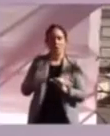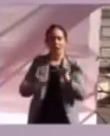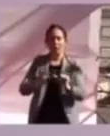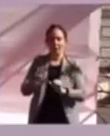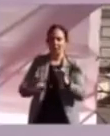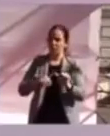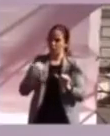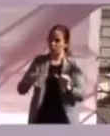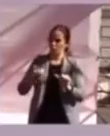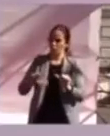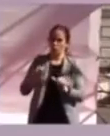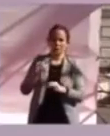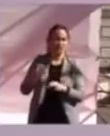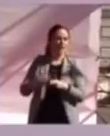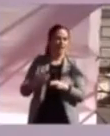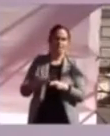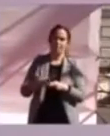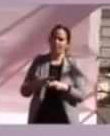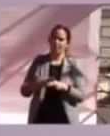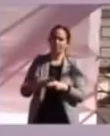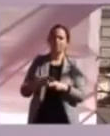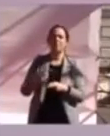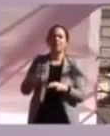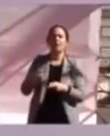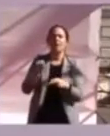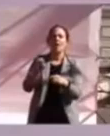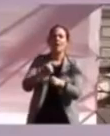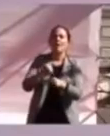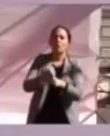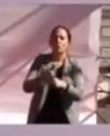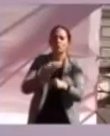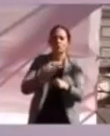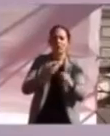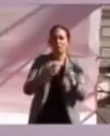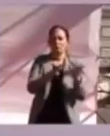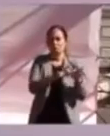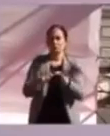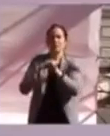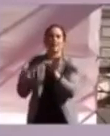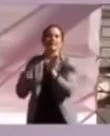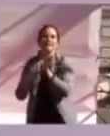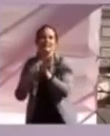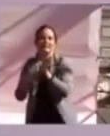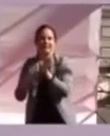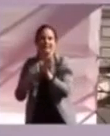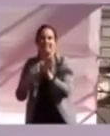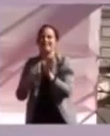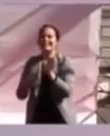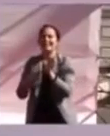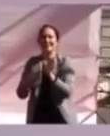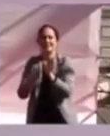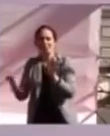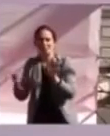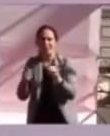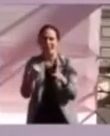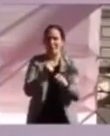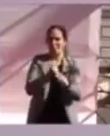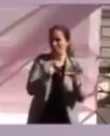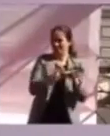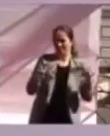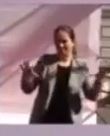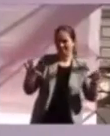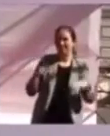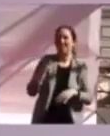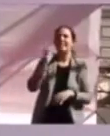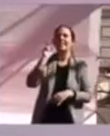problema è che il lavoro oa dei diritti o non è un lavoro e quando uno pur lavorando e povero vuol dire che c'è qualcosa che non funziona